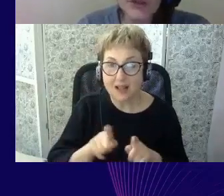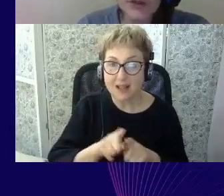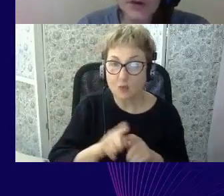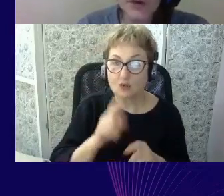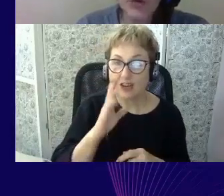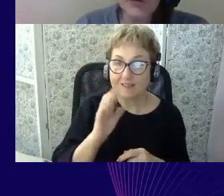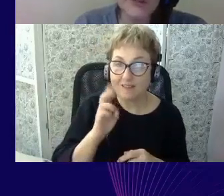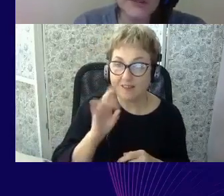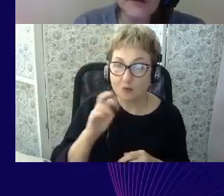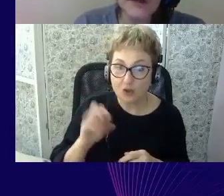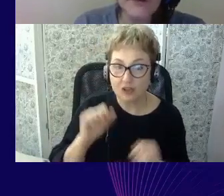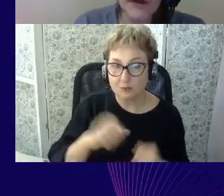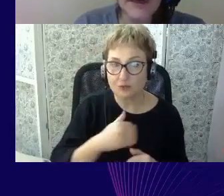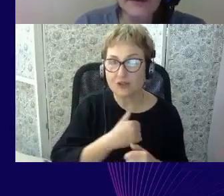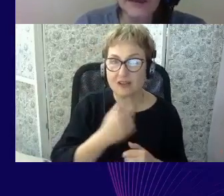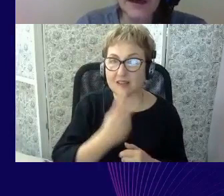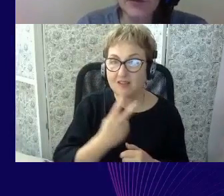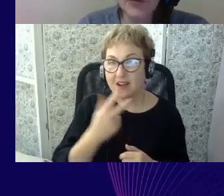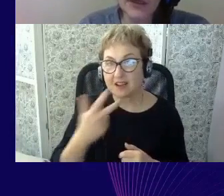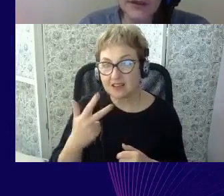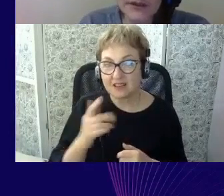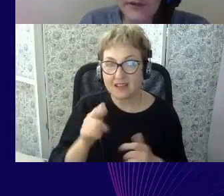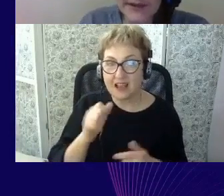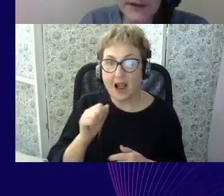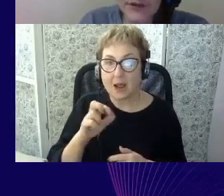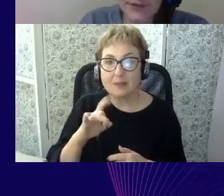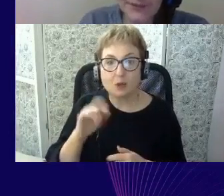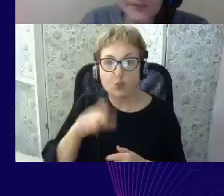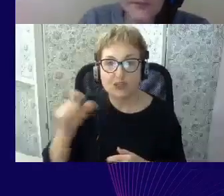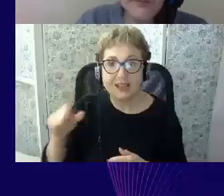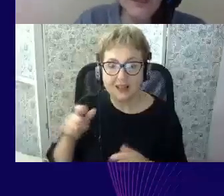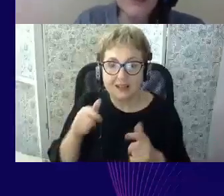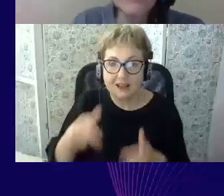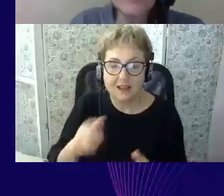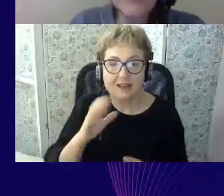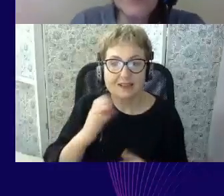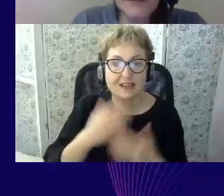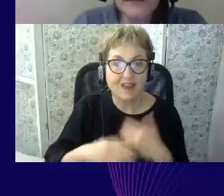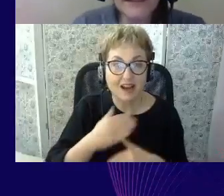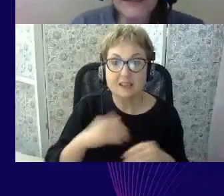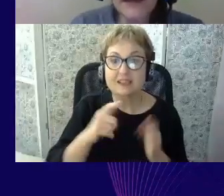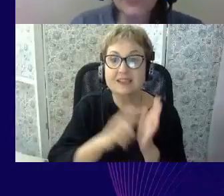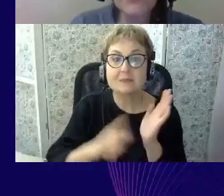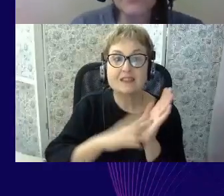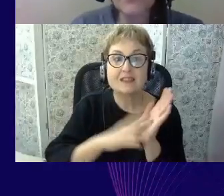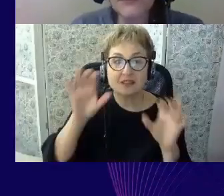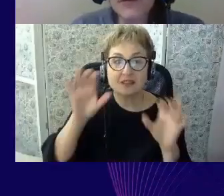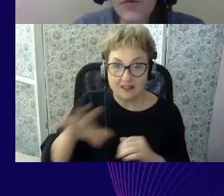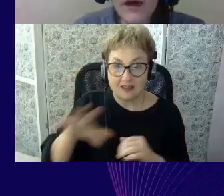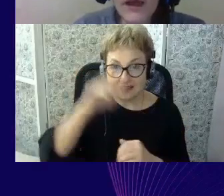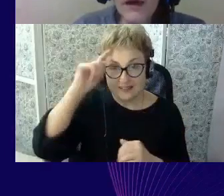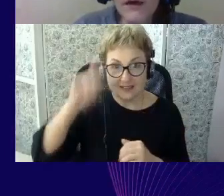же квоте, например, могут претендовать 2 или 3 абитуриента с инвалидностью. 79-я статья, которая всем